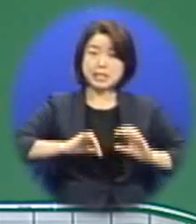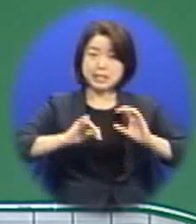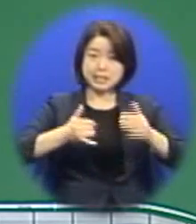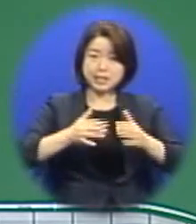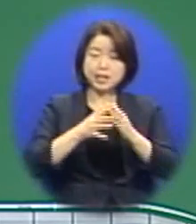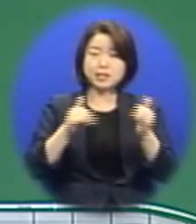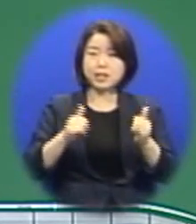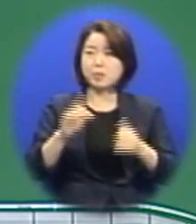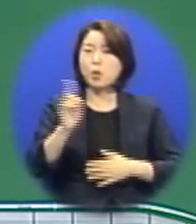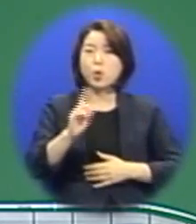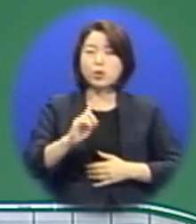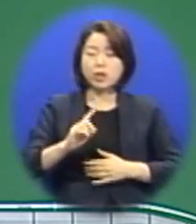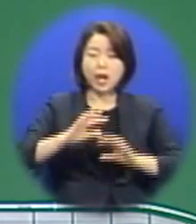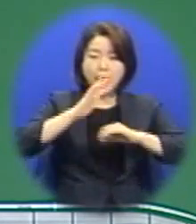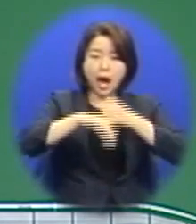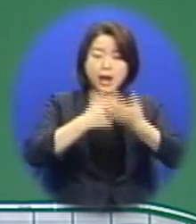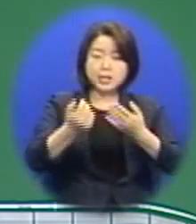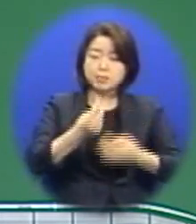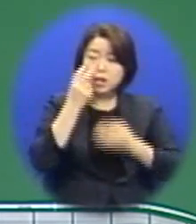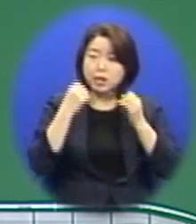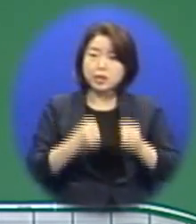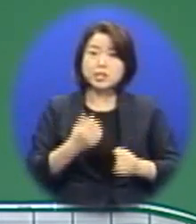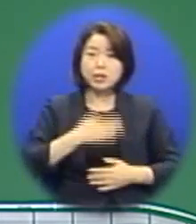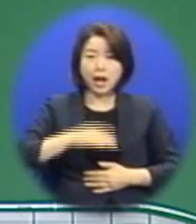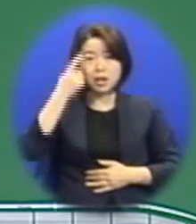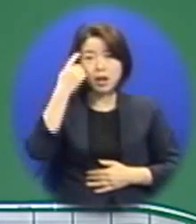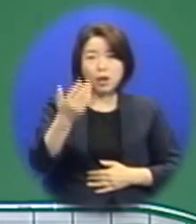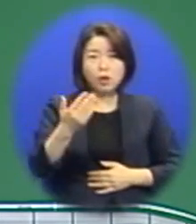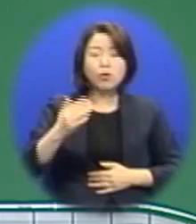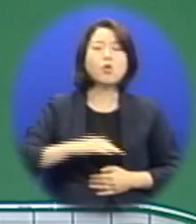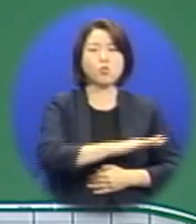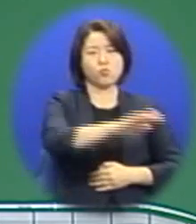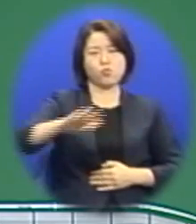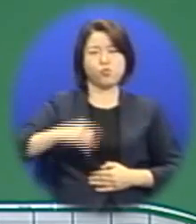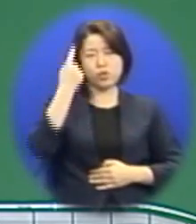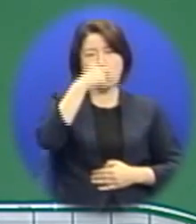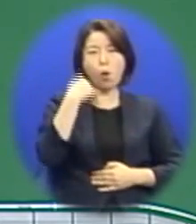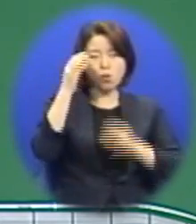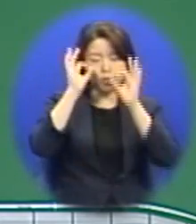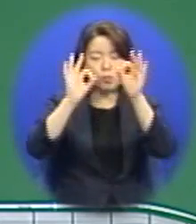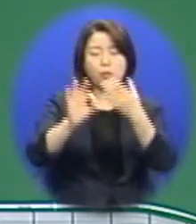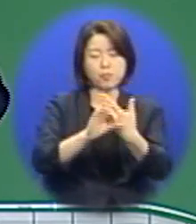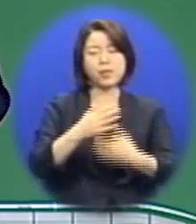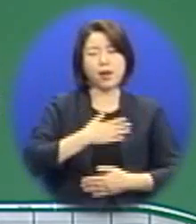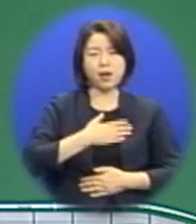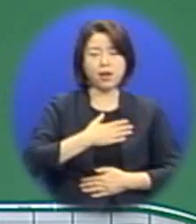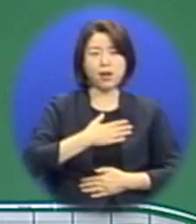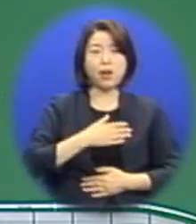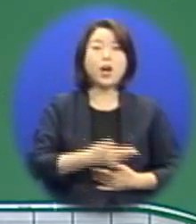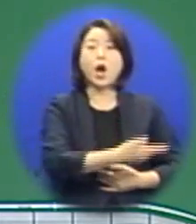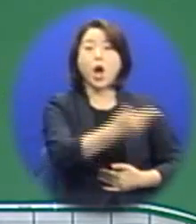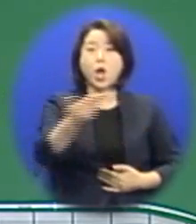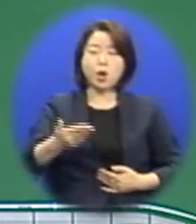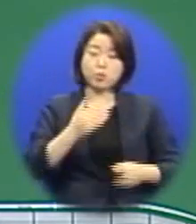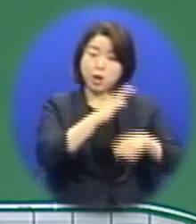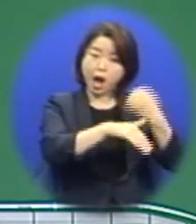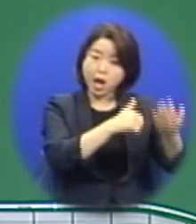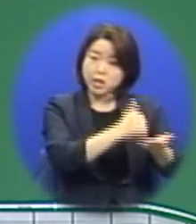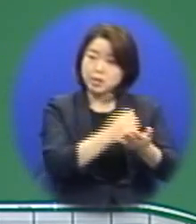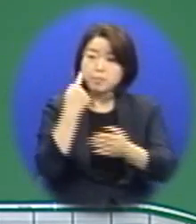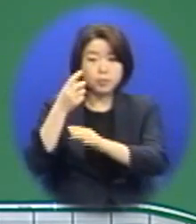걸 어떻게 알 수 있겠습니까? 우리 얼굴 보면 알지요. 우리 얼굴 보면. 여러분, 하나님과 금광 비교가